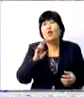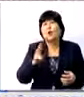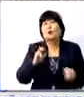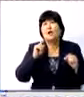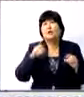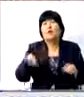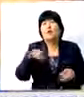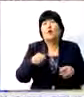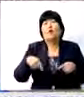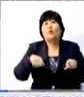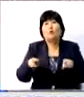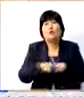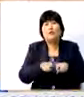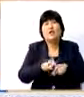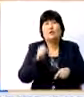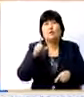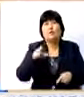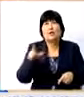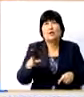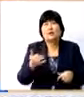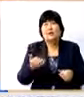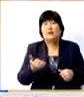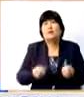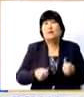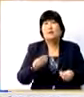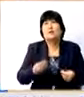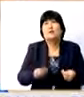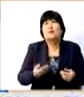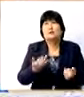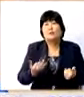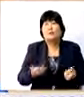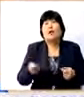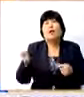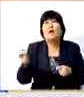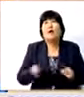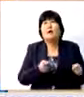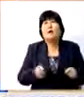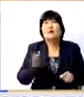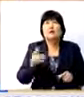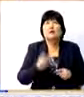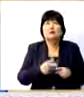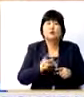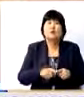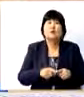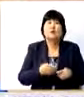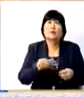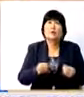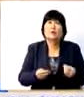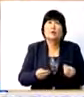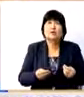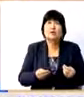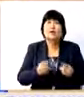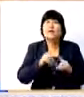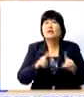адам ойнайды. Өзінің ескі үстіне полясы болады. Индордан хоккей болады, сол ойнаймыз.